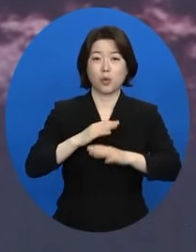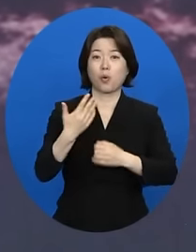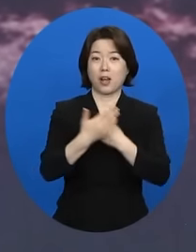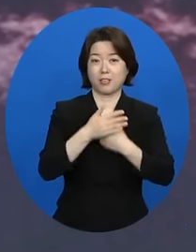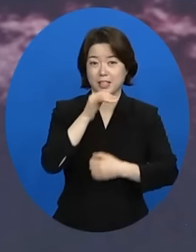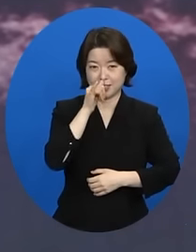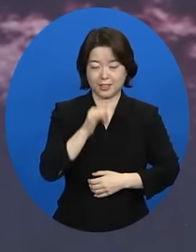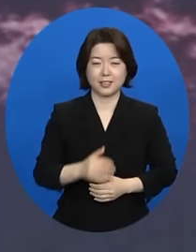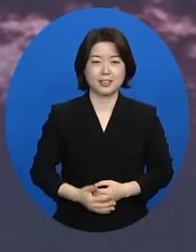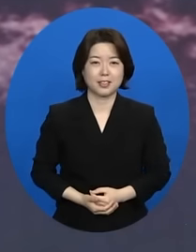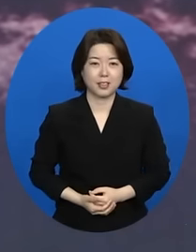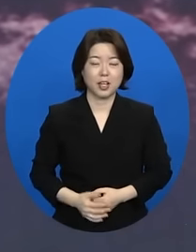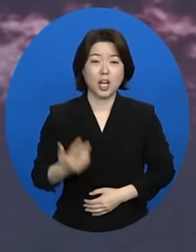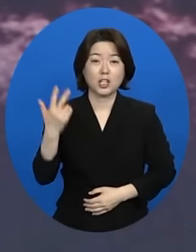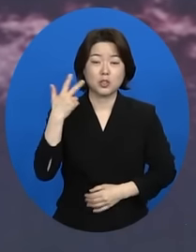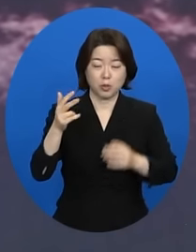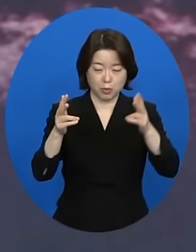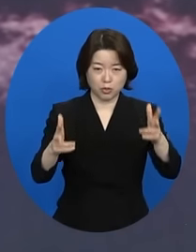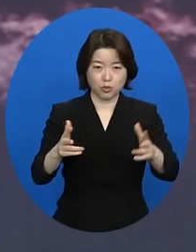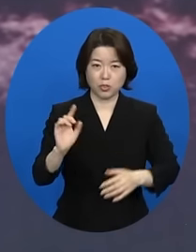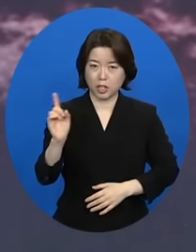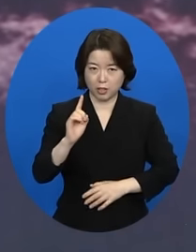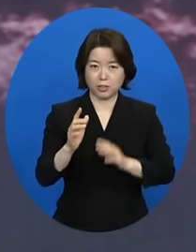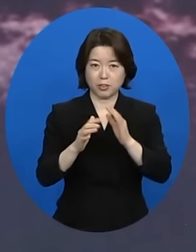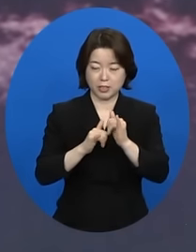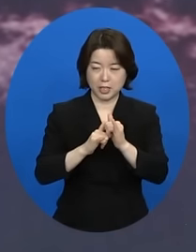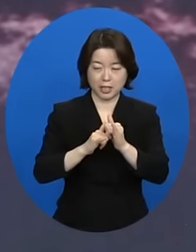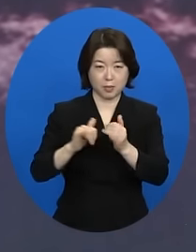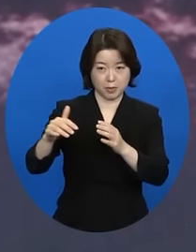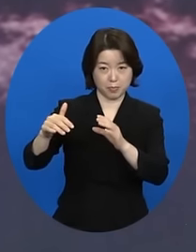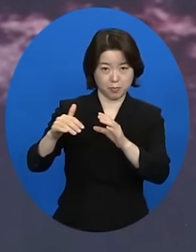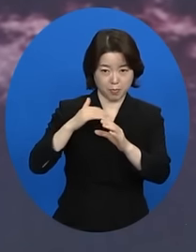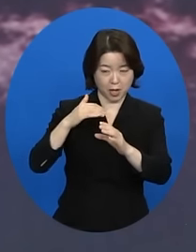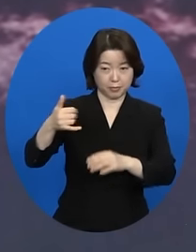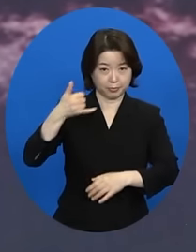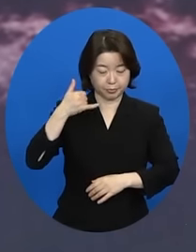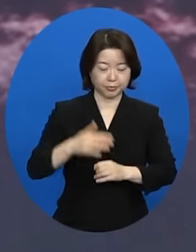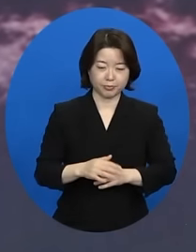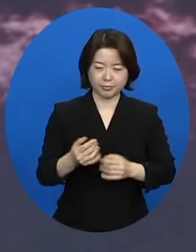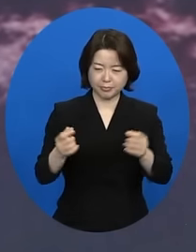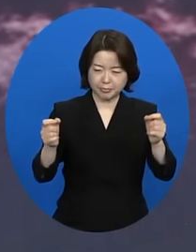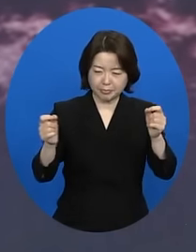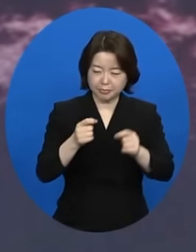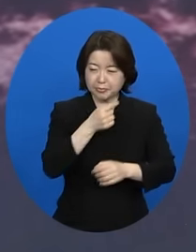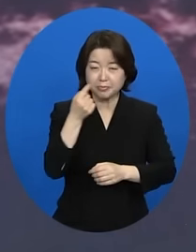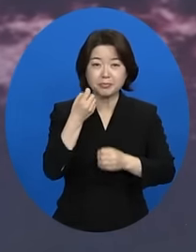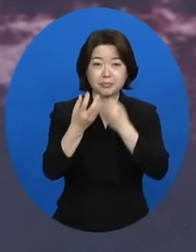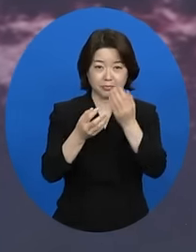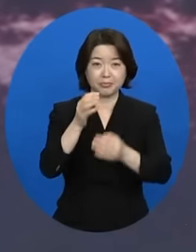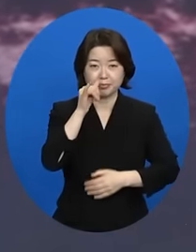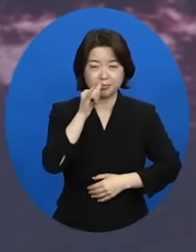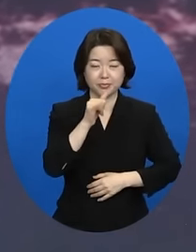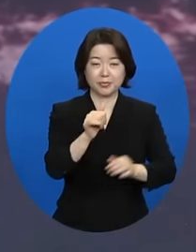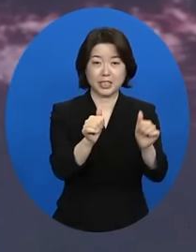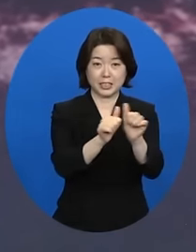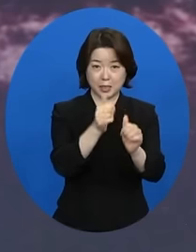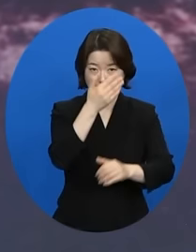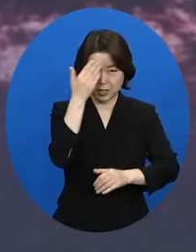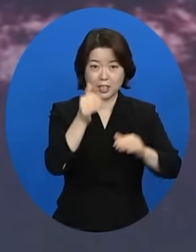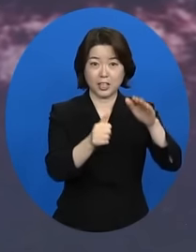있었습니다. 지난 주 중에 어떤 분이 저에게 연락을 하셔서 짧은 간증을 하셨어요. 남자